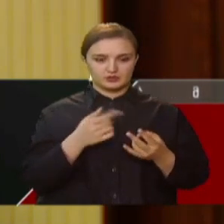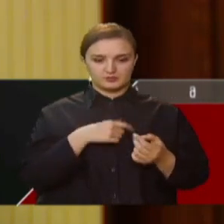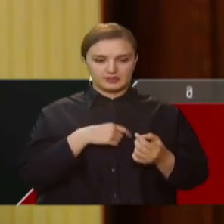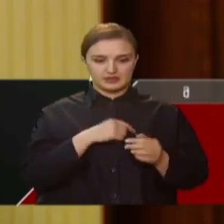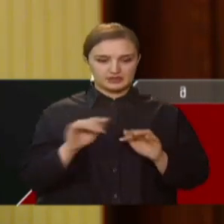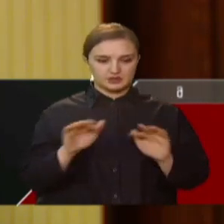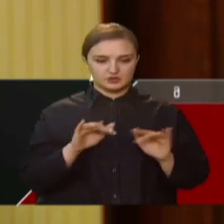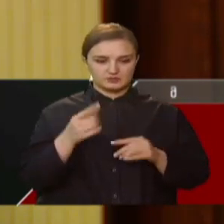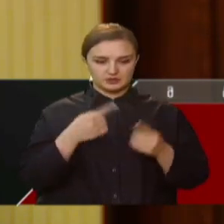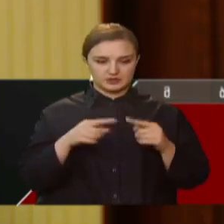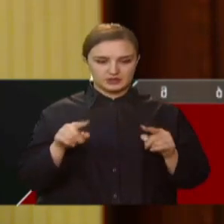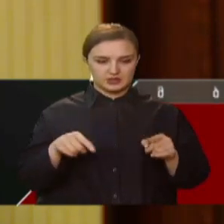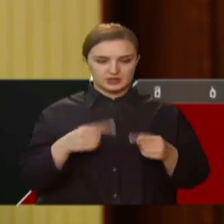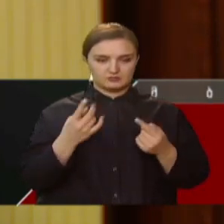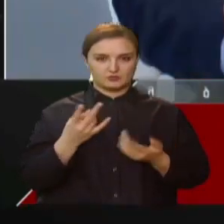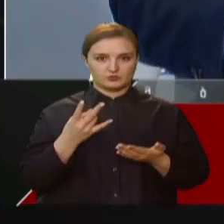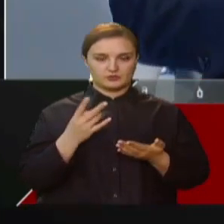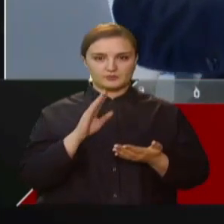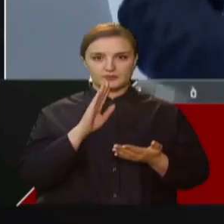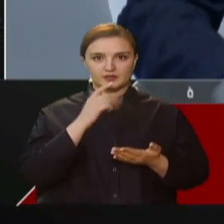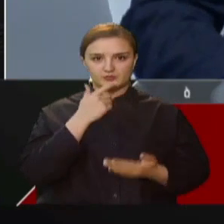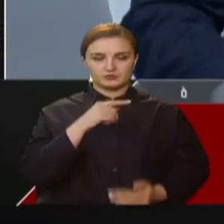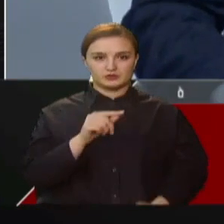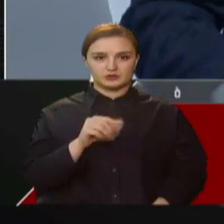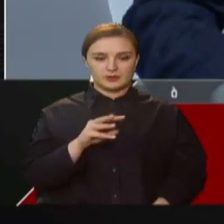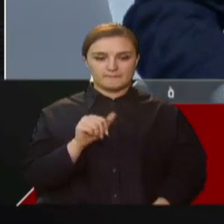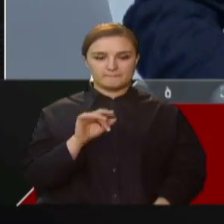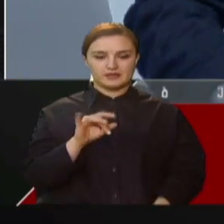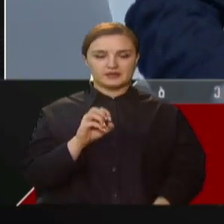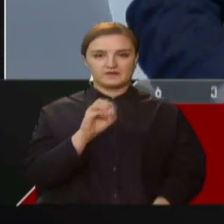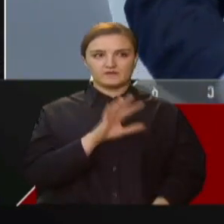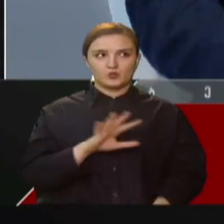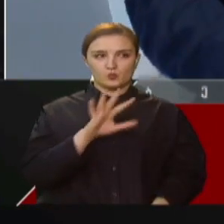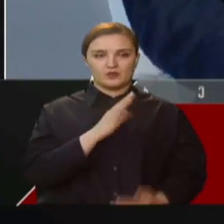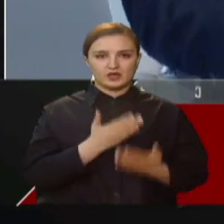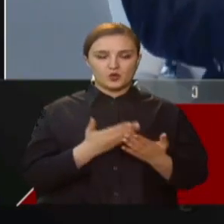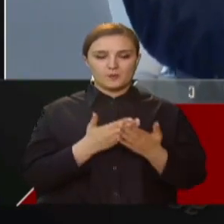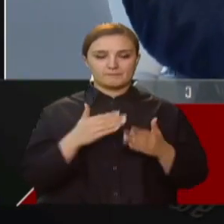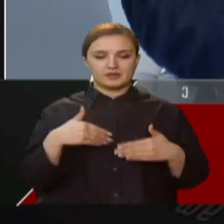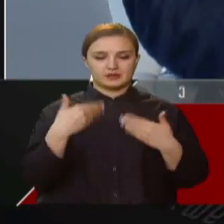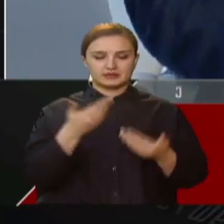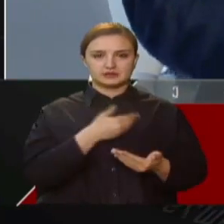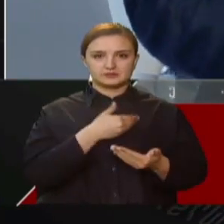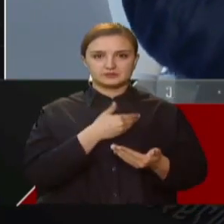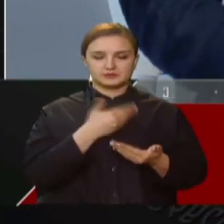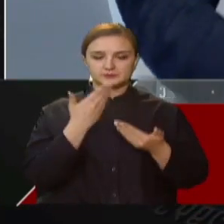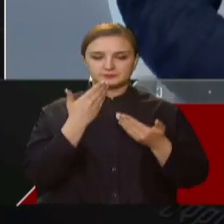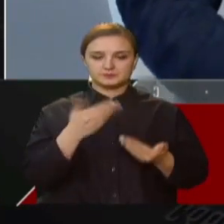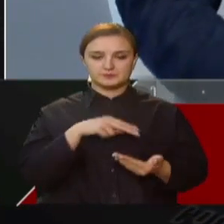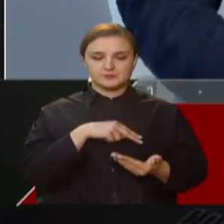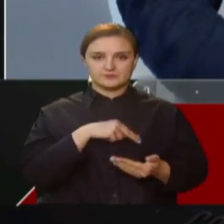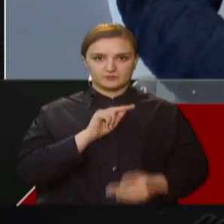რა ტრაგედია ამაში, ვერ გავი. Გასაგები, ქალბატონ თამარ, ევროკომისიის რეკომენდაციებზე მინდა კითხოთ, პარლამენტი მუშაობს